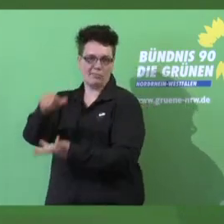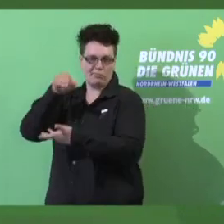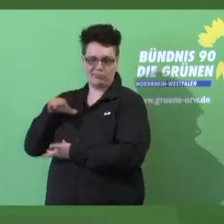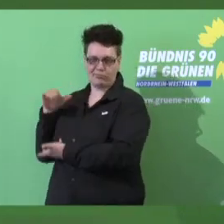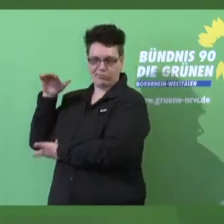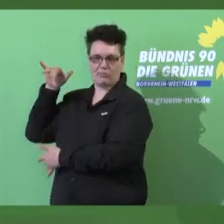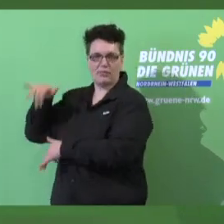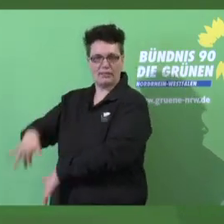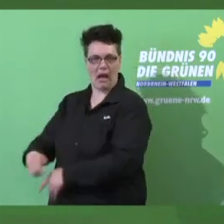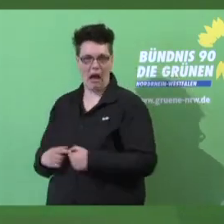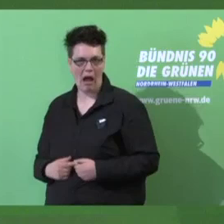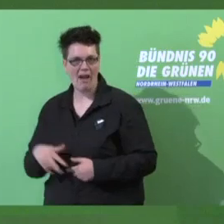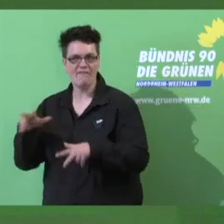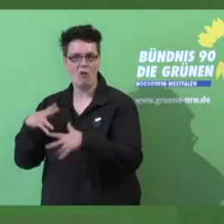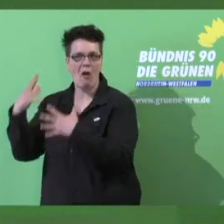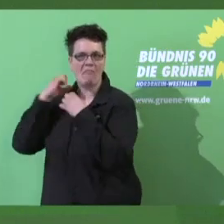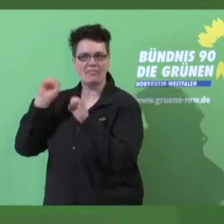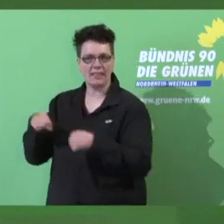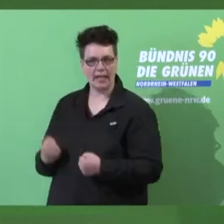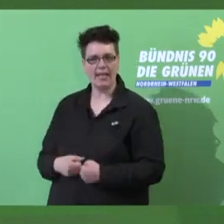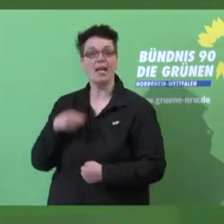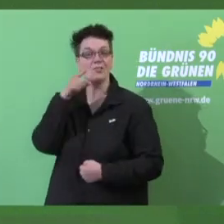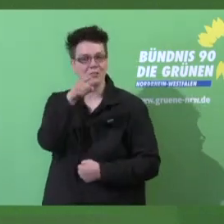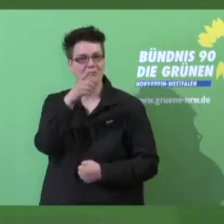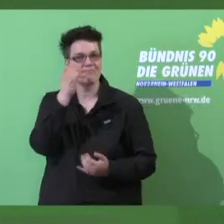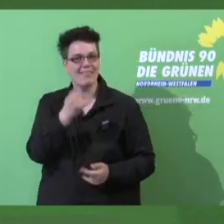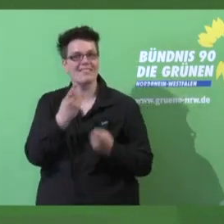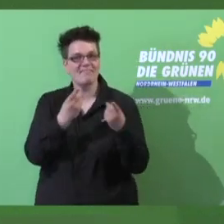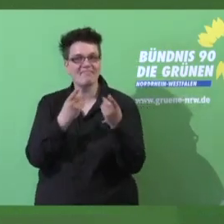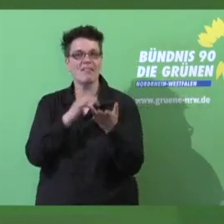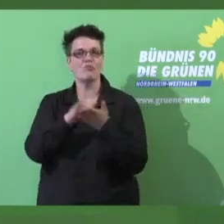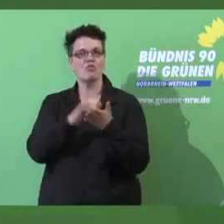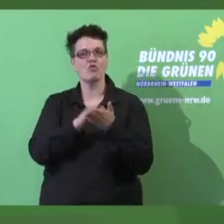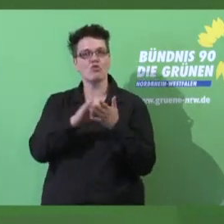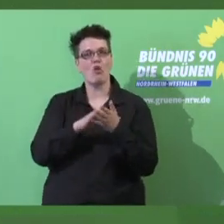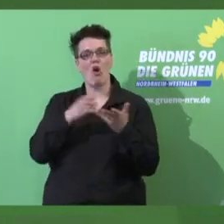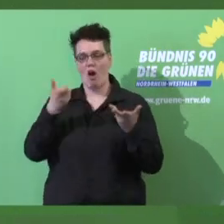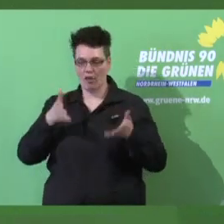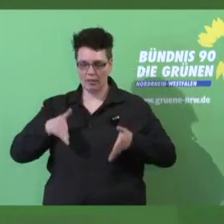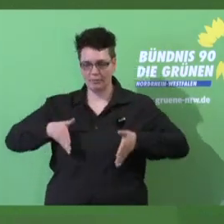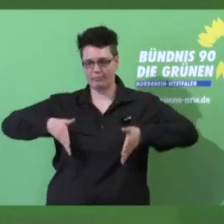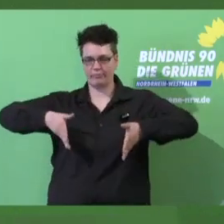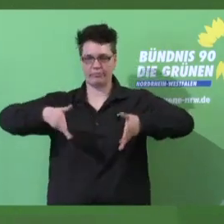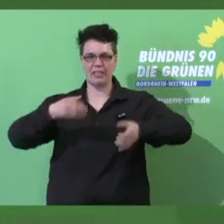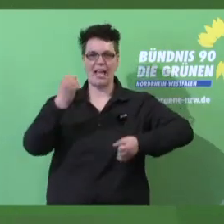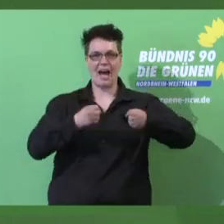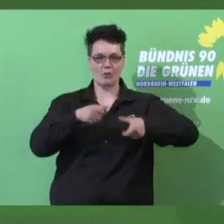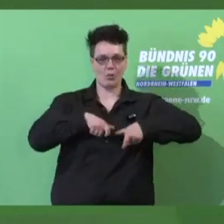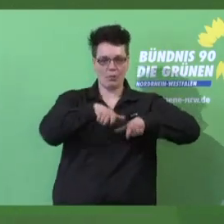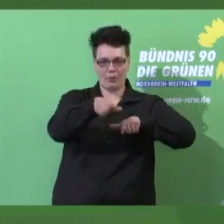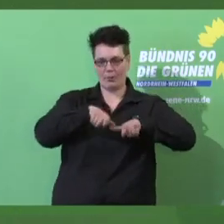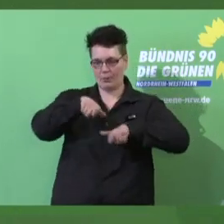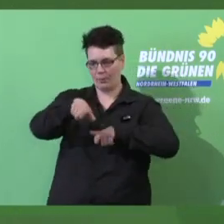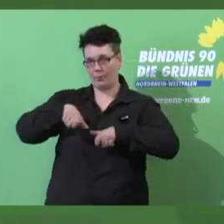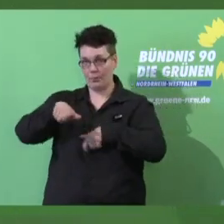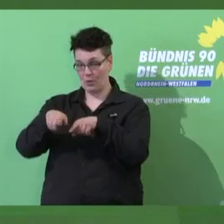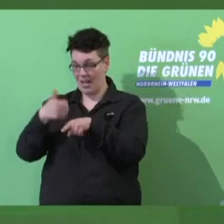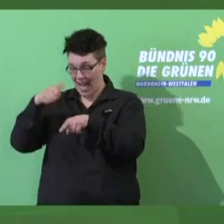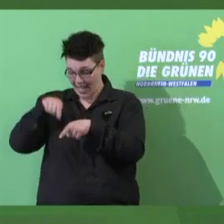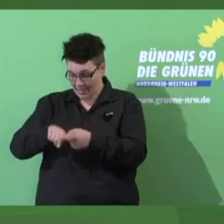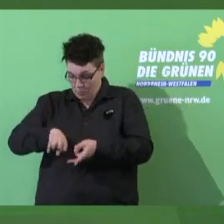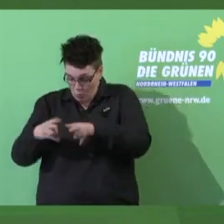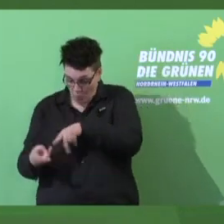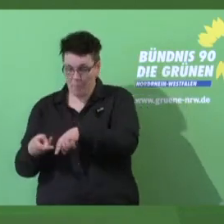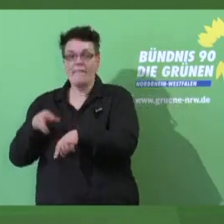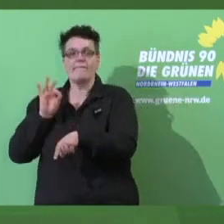jeweils eine Autospur komplett jetzt als Radspur umgewandelt und für die Busse. Und zum 1. Juni ist eine große Kampagne